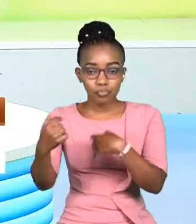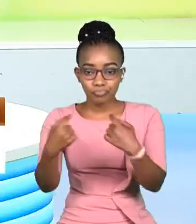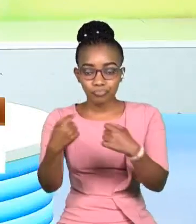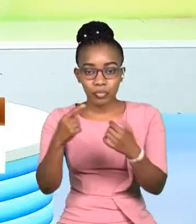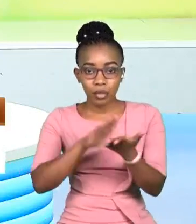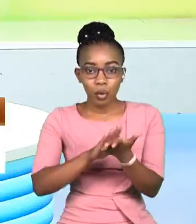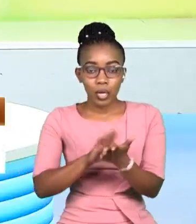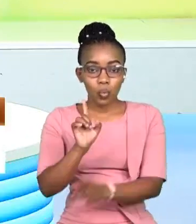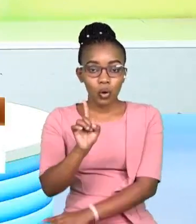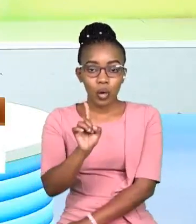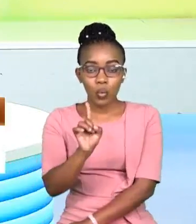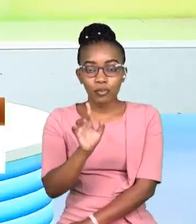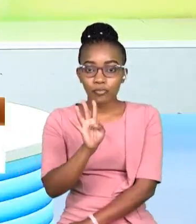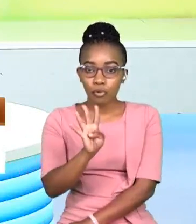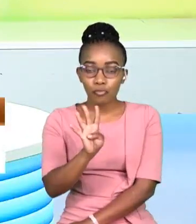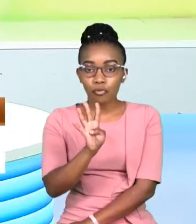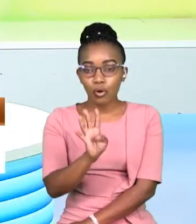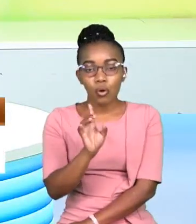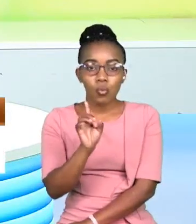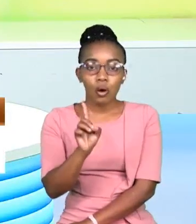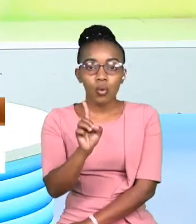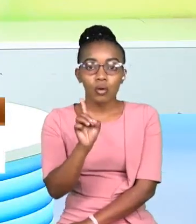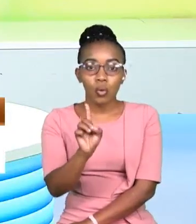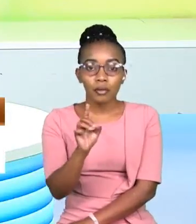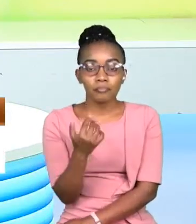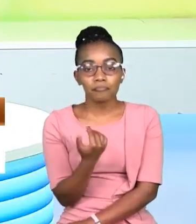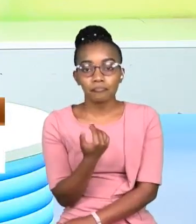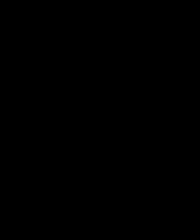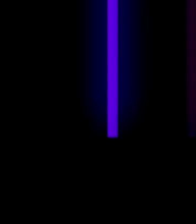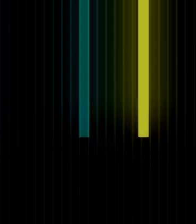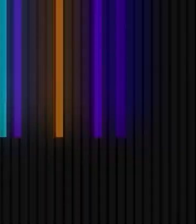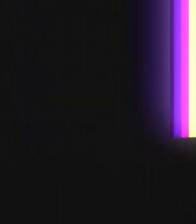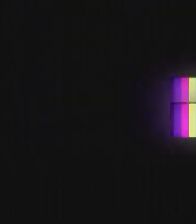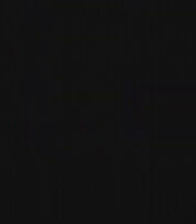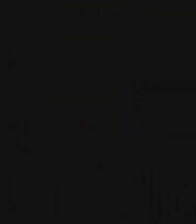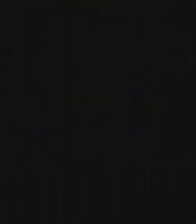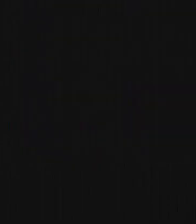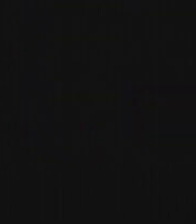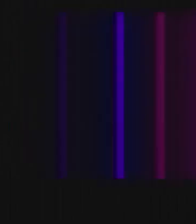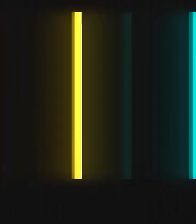111 4 4 4 111 kupitia ujumbe mfupi.